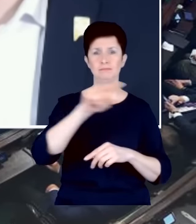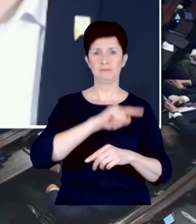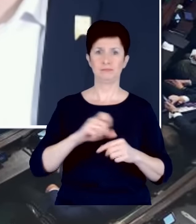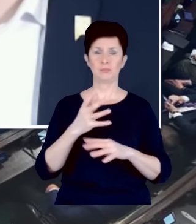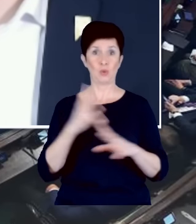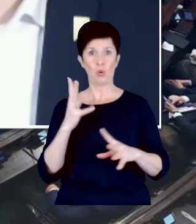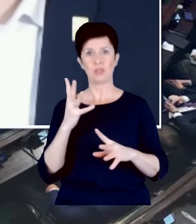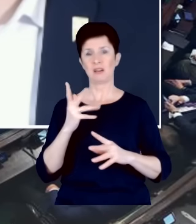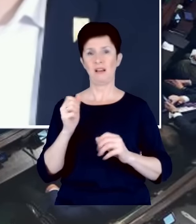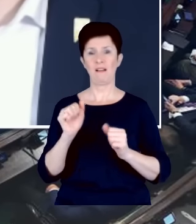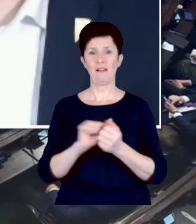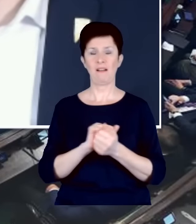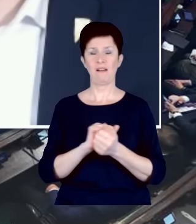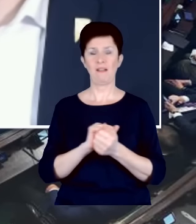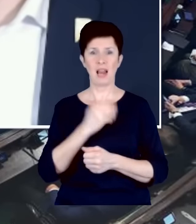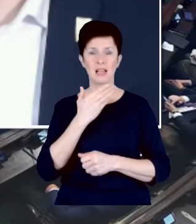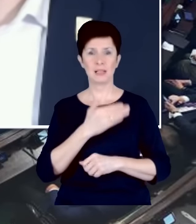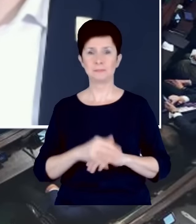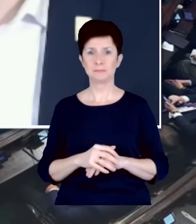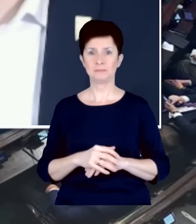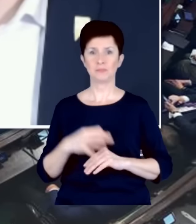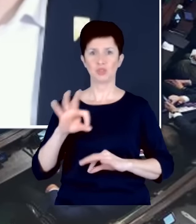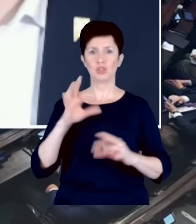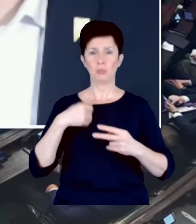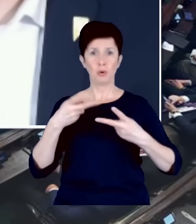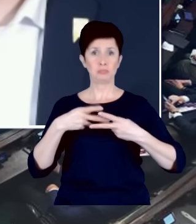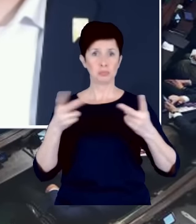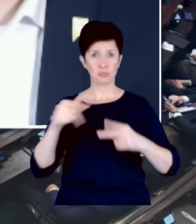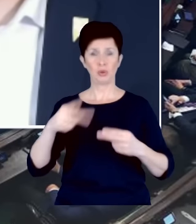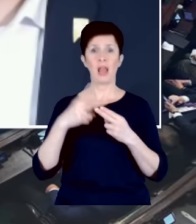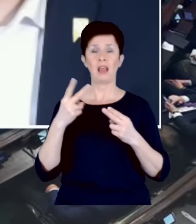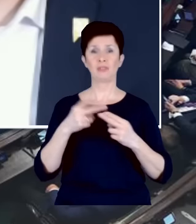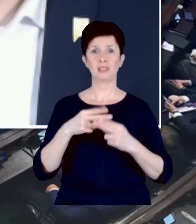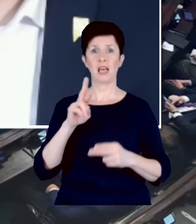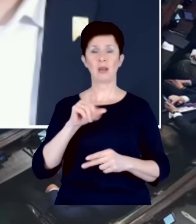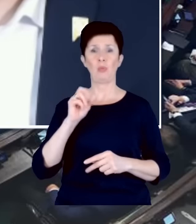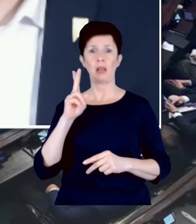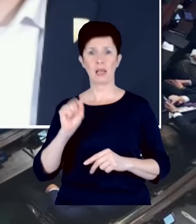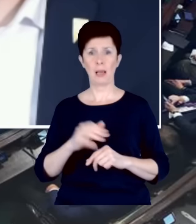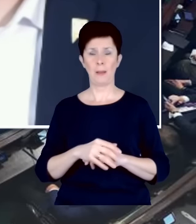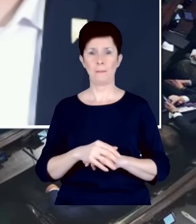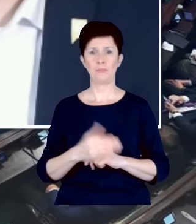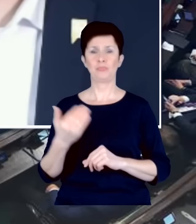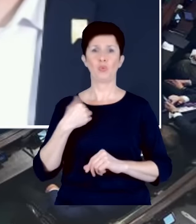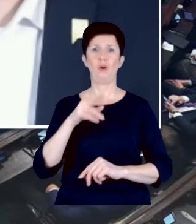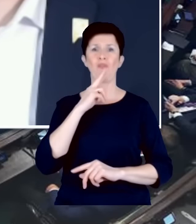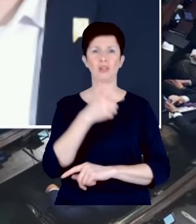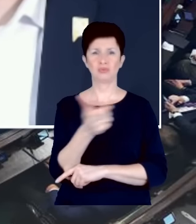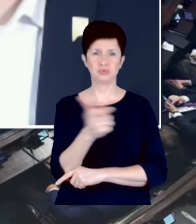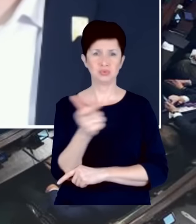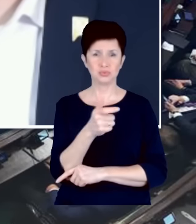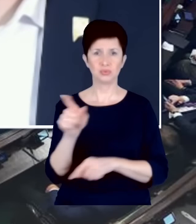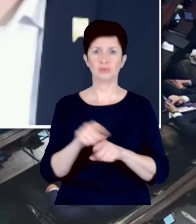Republice relacjonowaliśmy to, co się działo, te starcia z siłami porządkowymi. Były i armatki wodne, i gaz w